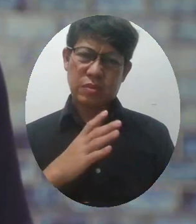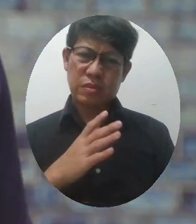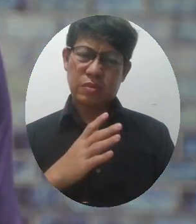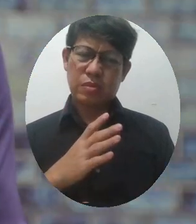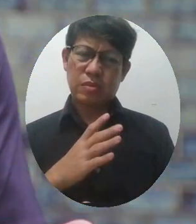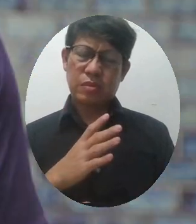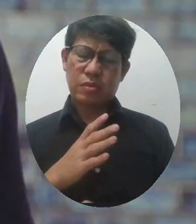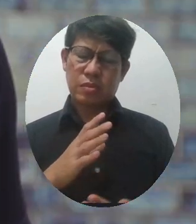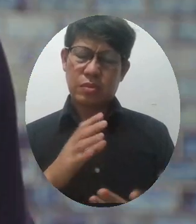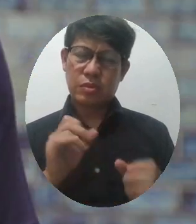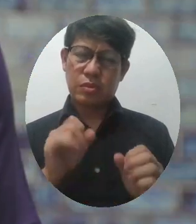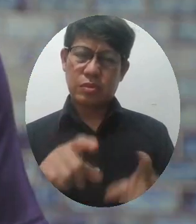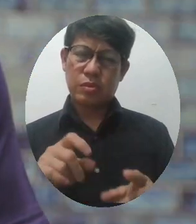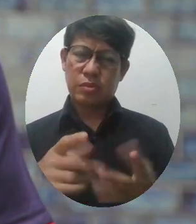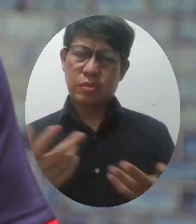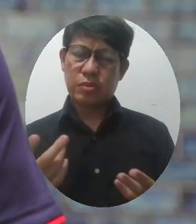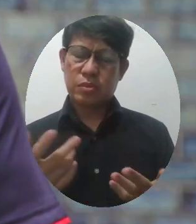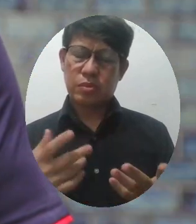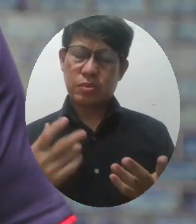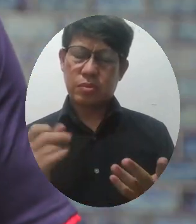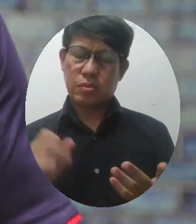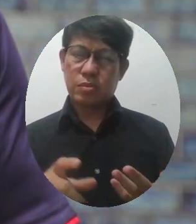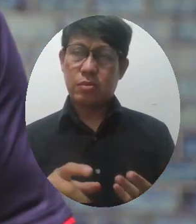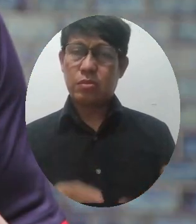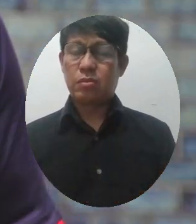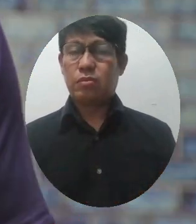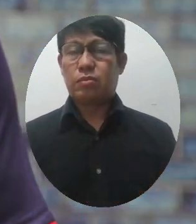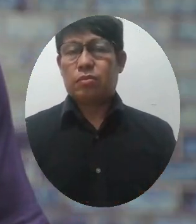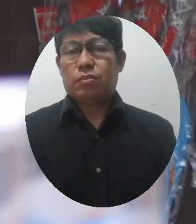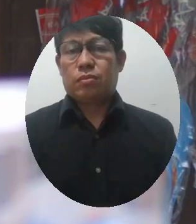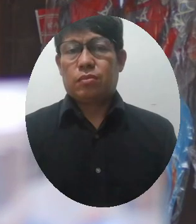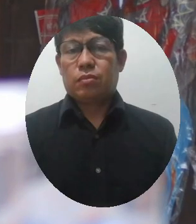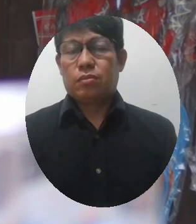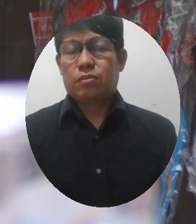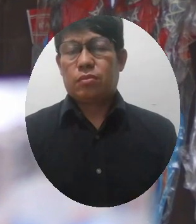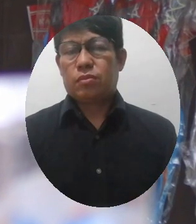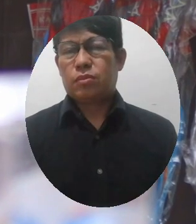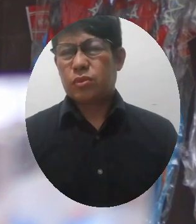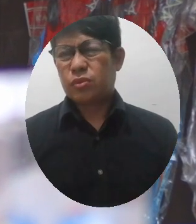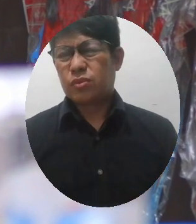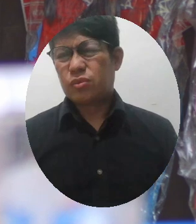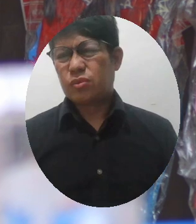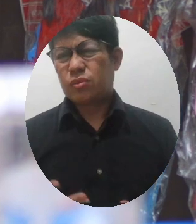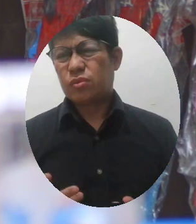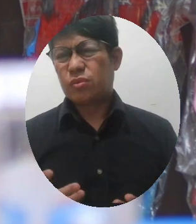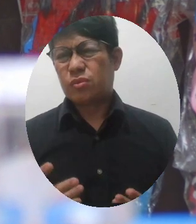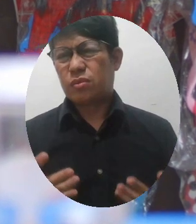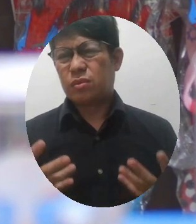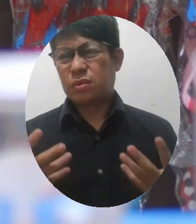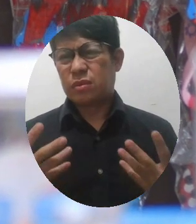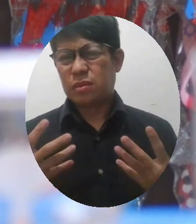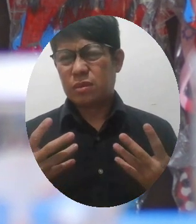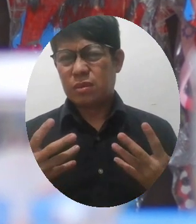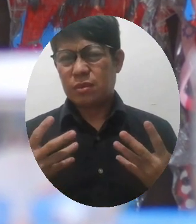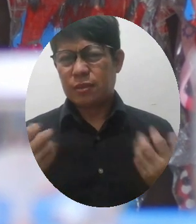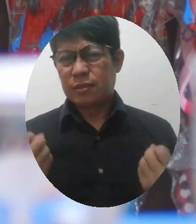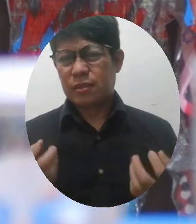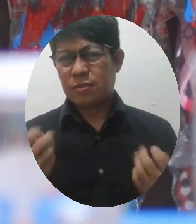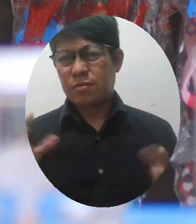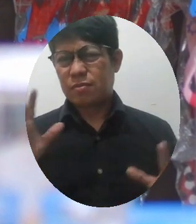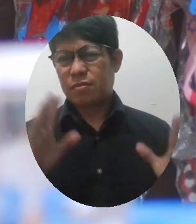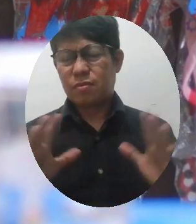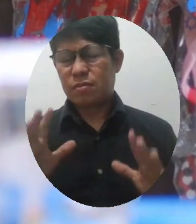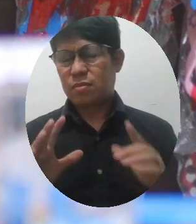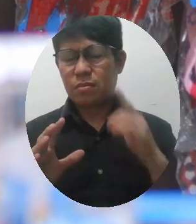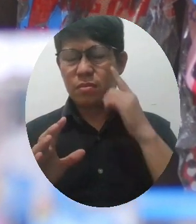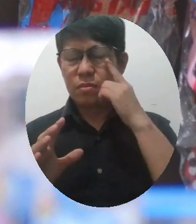Kahit sigil na sigil sa pagkayod, parang hindi gumagaan ang kanilang mga pasanin. Noong time po nun, unang gumastos